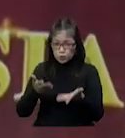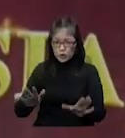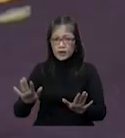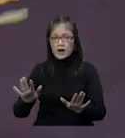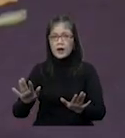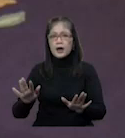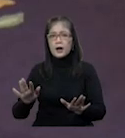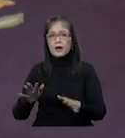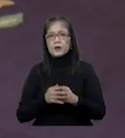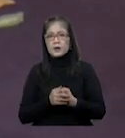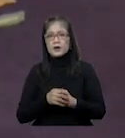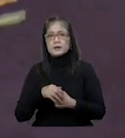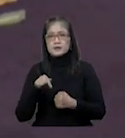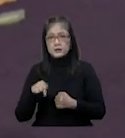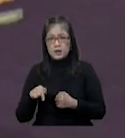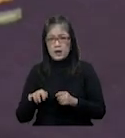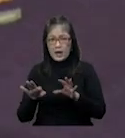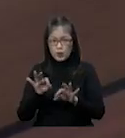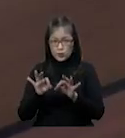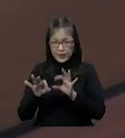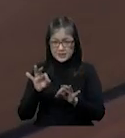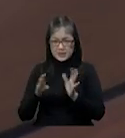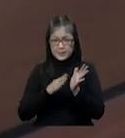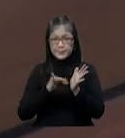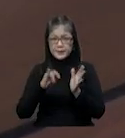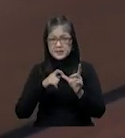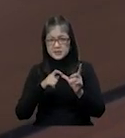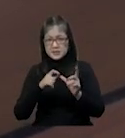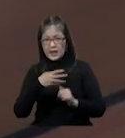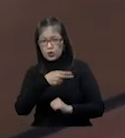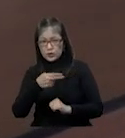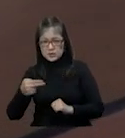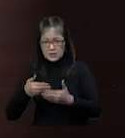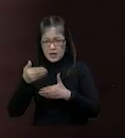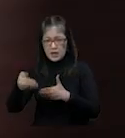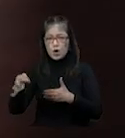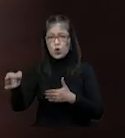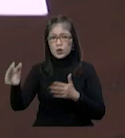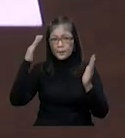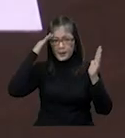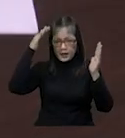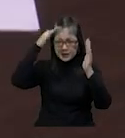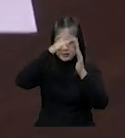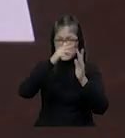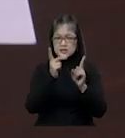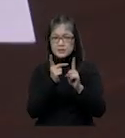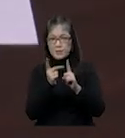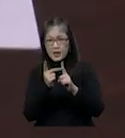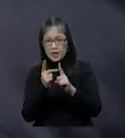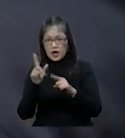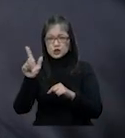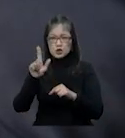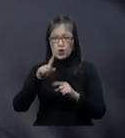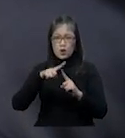baik. Audisi Miss Indonesia 2023 berikutnya akan digelar di Makassar, Samarinda, Semarang, Salatiga,